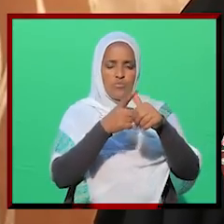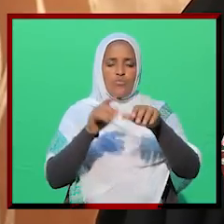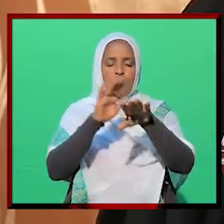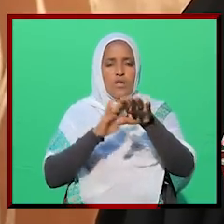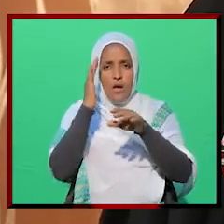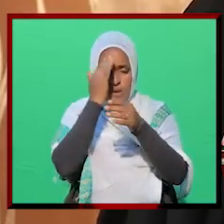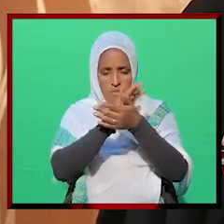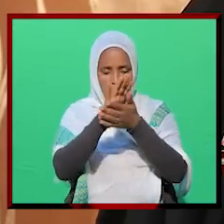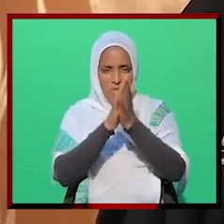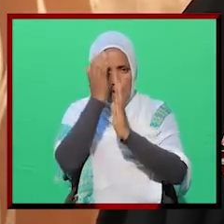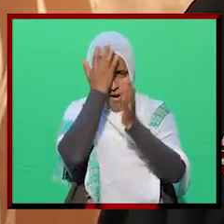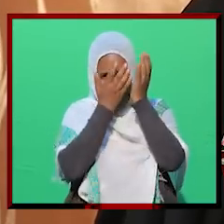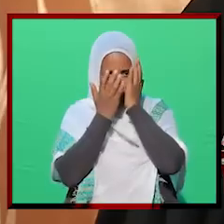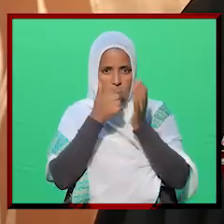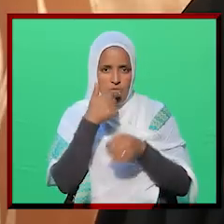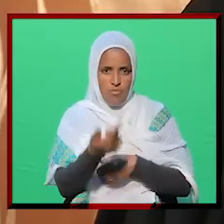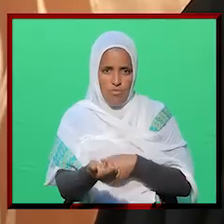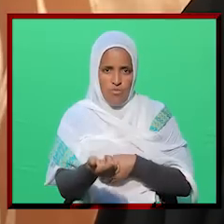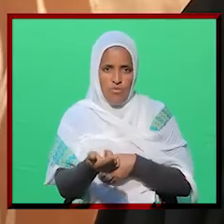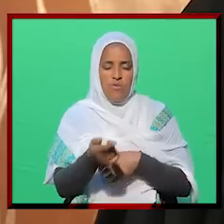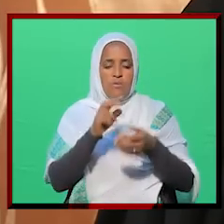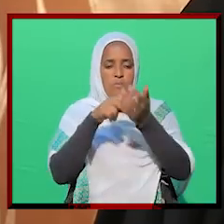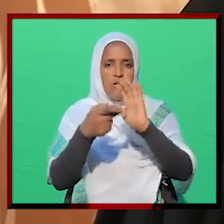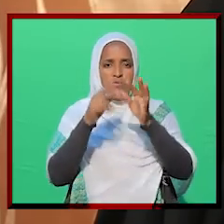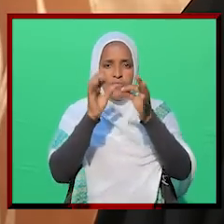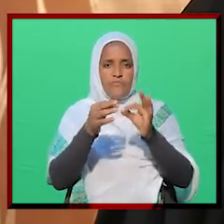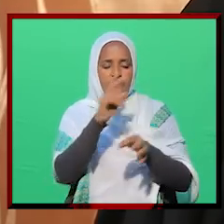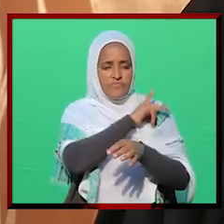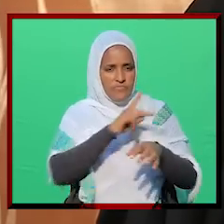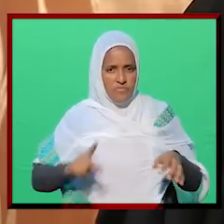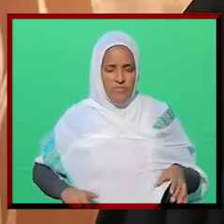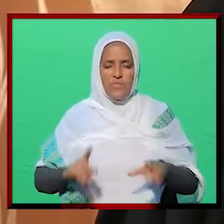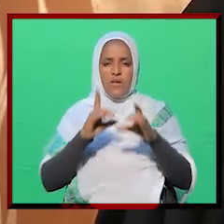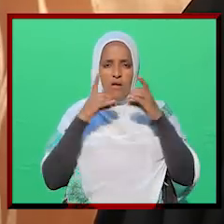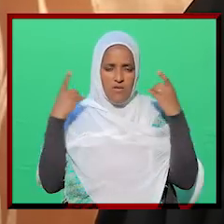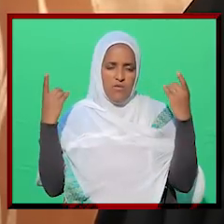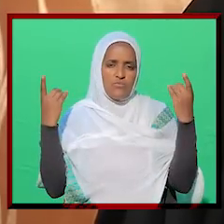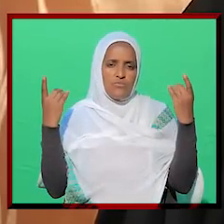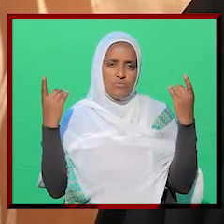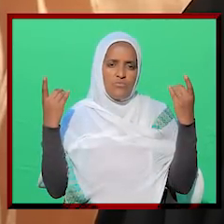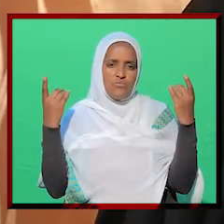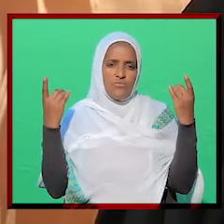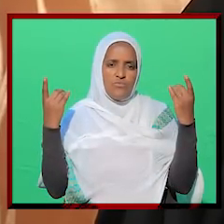አንዱ ተቀባ የሚለው ተቀባ። ይህ ማለት ነገስታቱ፣ ካህናቱ